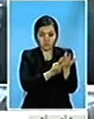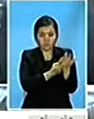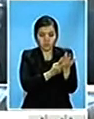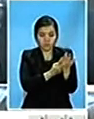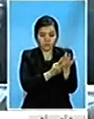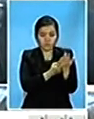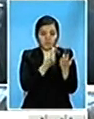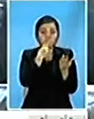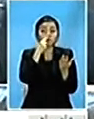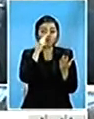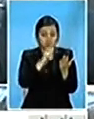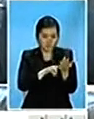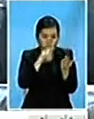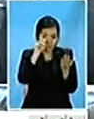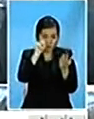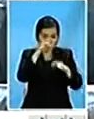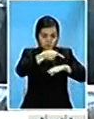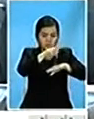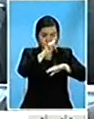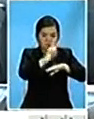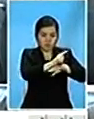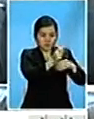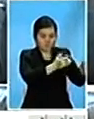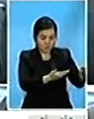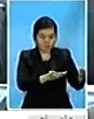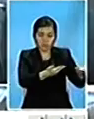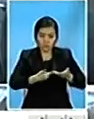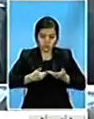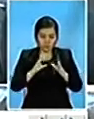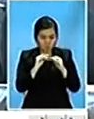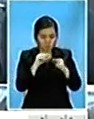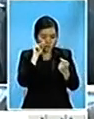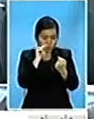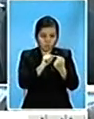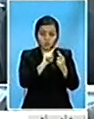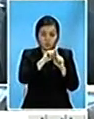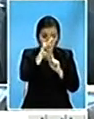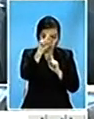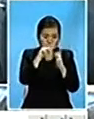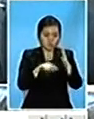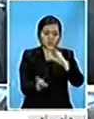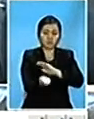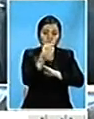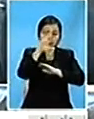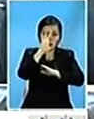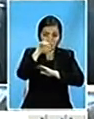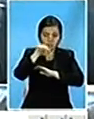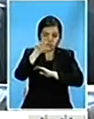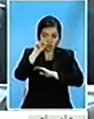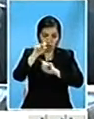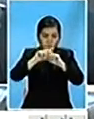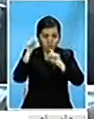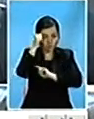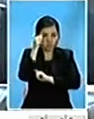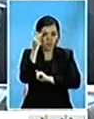หนังสือนัดประชุมของท่านประธานเนี่ยสำหรับวันแรกก็ตรงกับที่ตกลงไว้ครับคือ9โมงครึ่งแต่พอวันที่2ที่เราตก